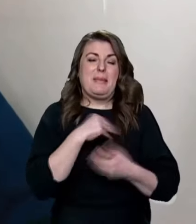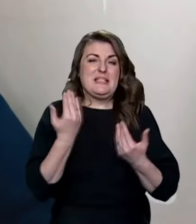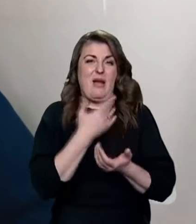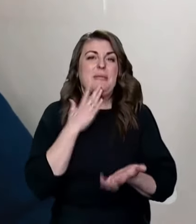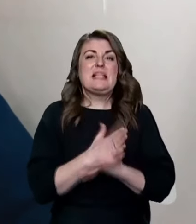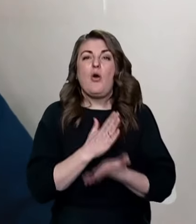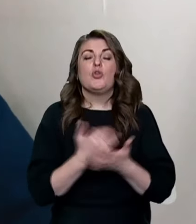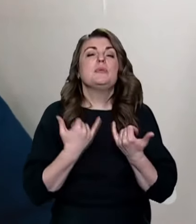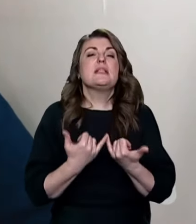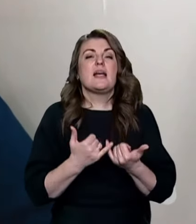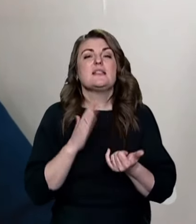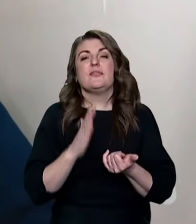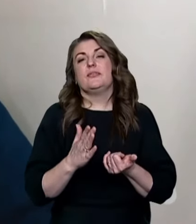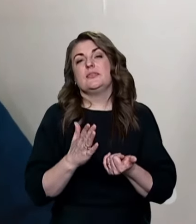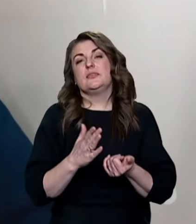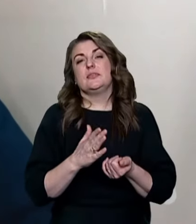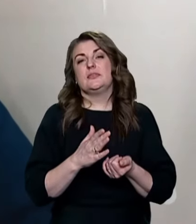вами знаходимося зараз в